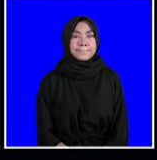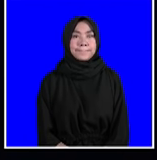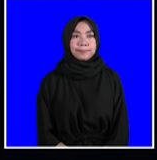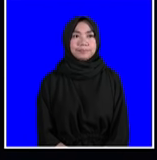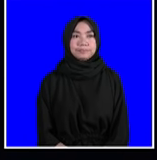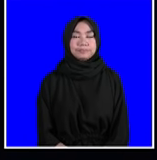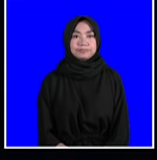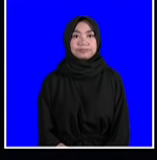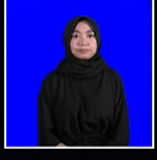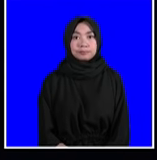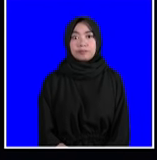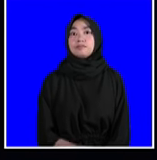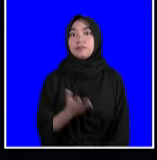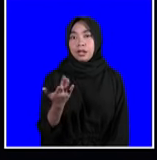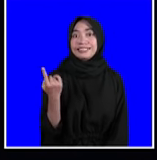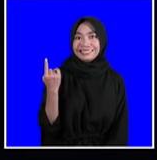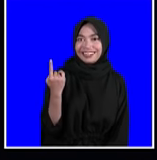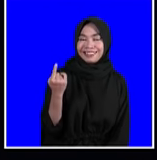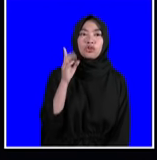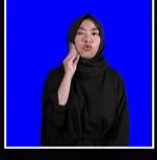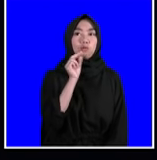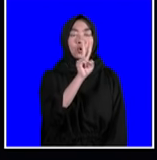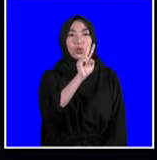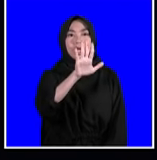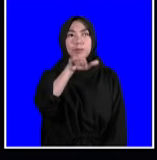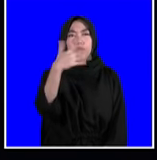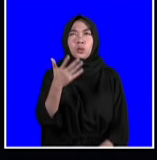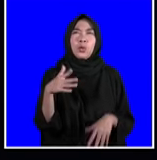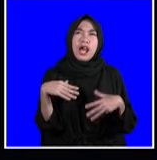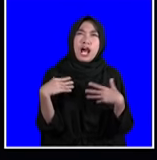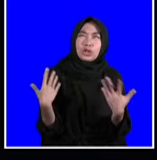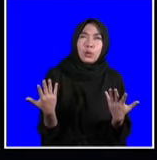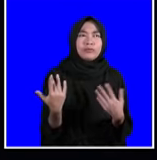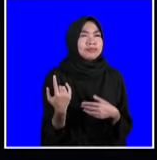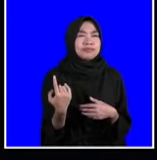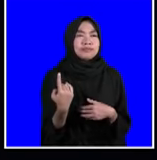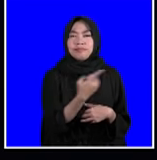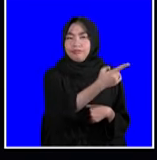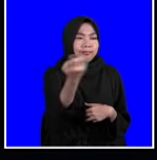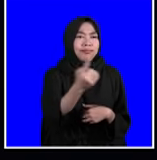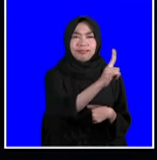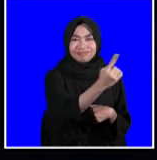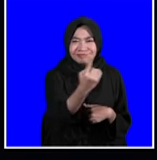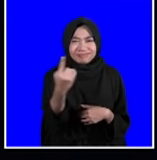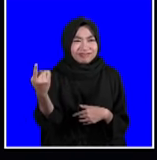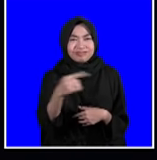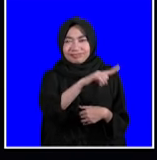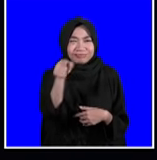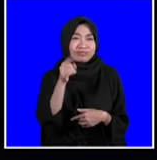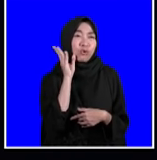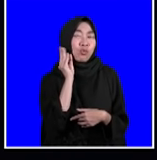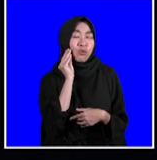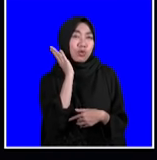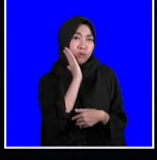Bagi seorang single yang berusia 25 tahun atau bagi semua single yang usianya masih muda, membuat